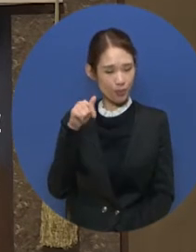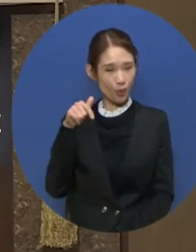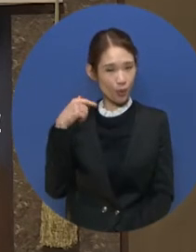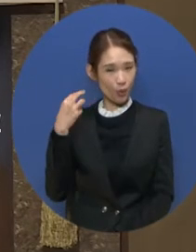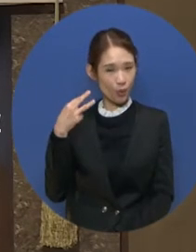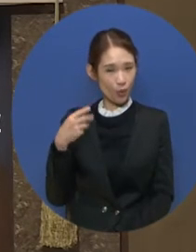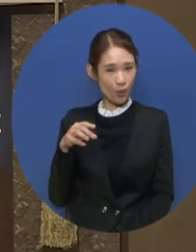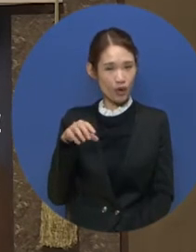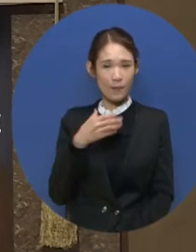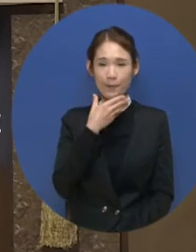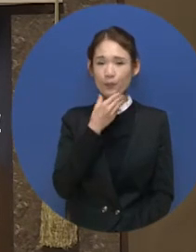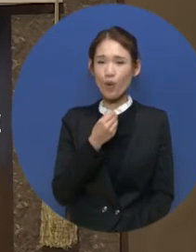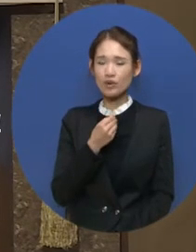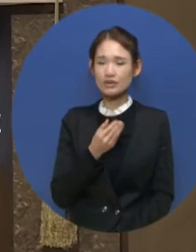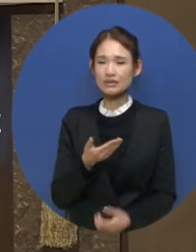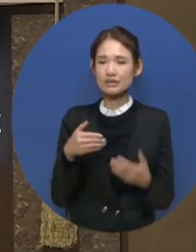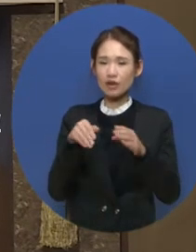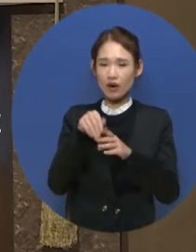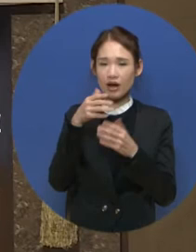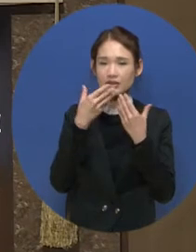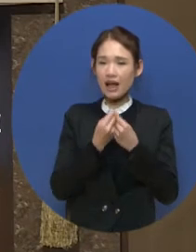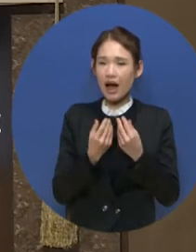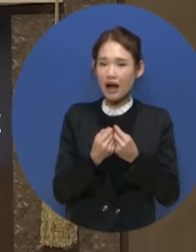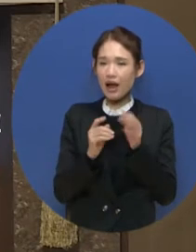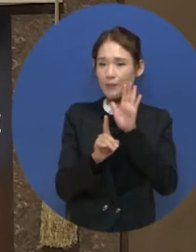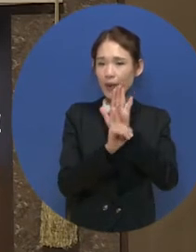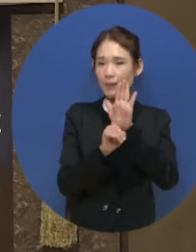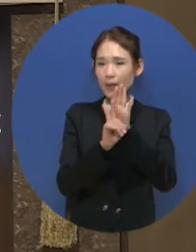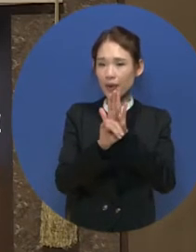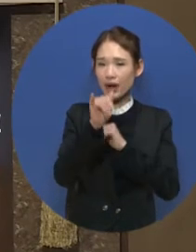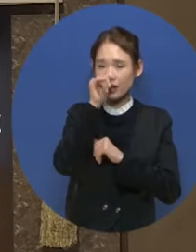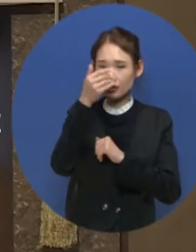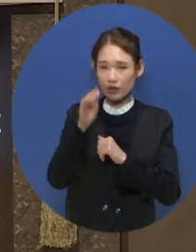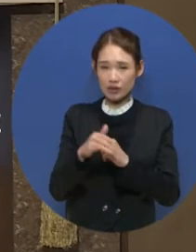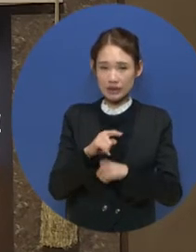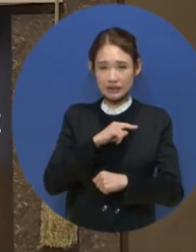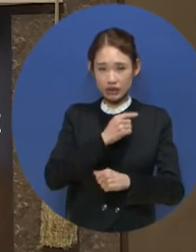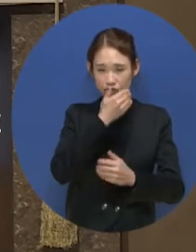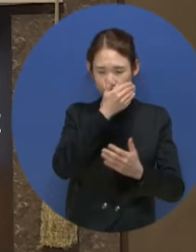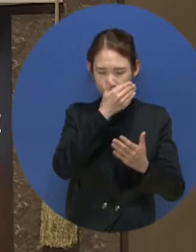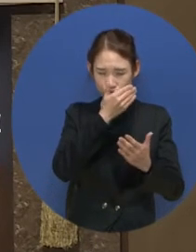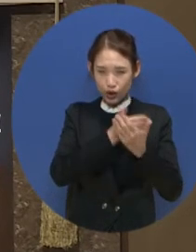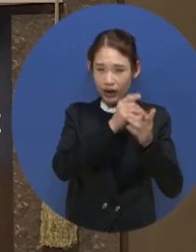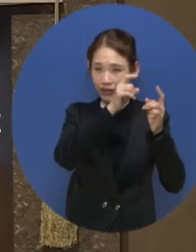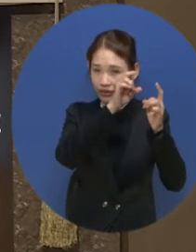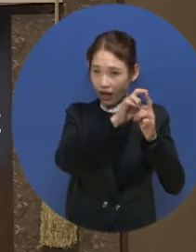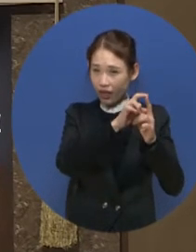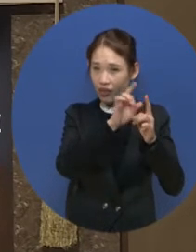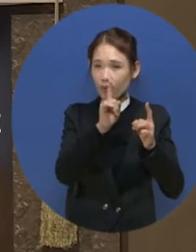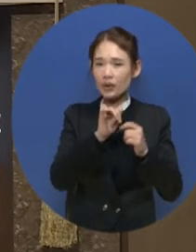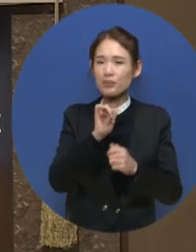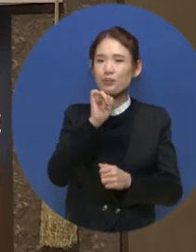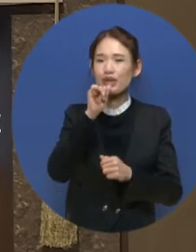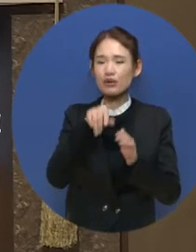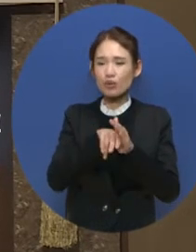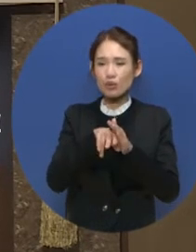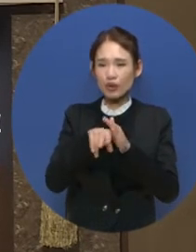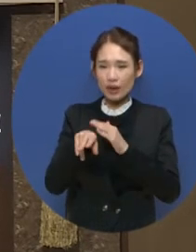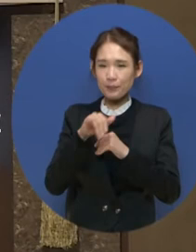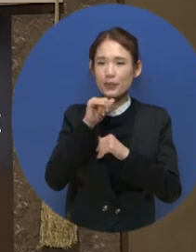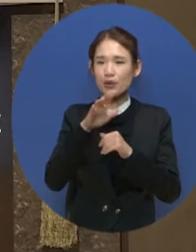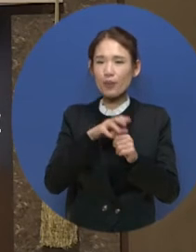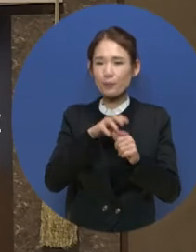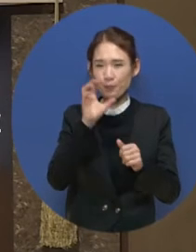저희 복지관 사례를 좀 발표를 했는데 거기에서도 가장 핵심이 되는 단어가 빈곤 탈출 빈곤